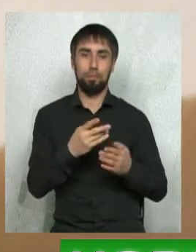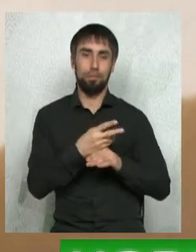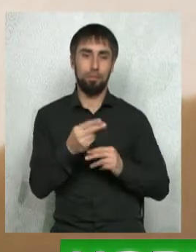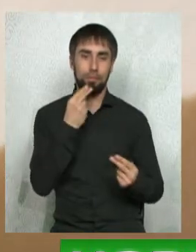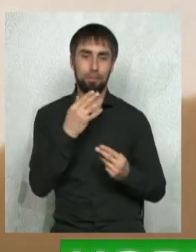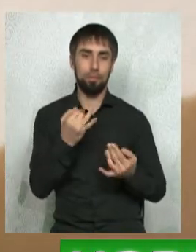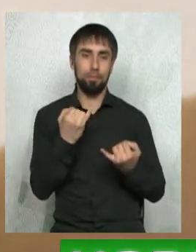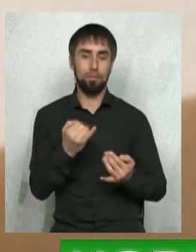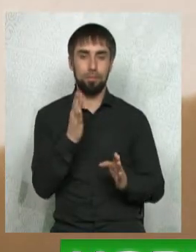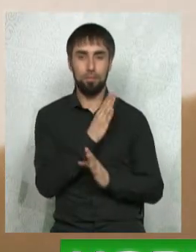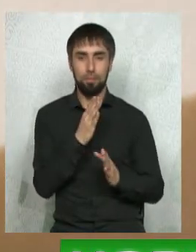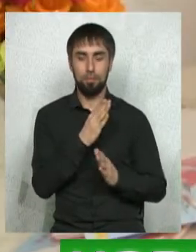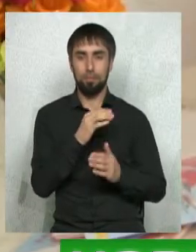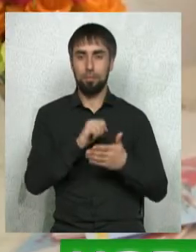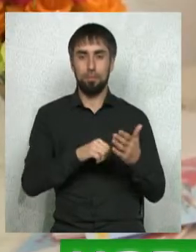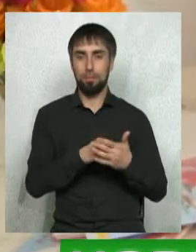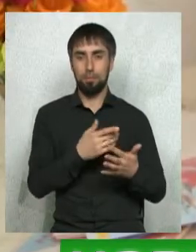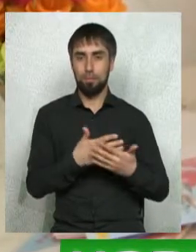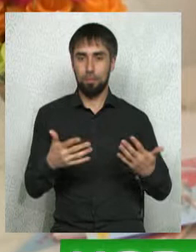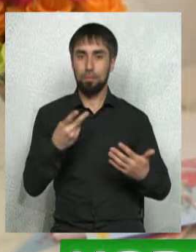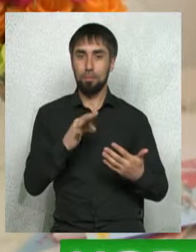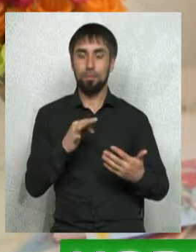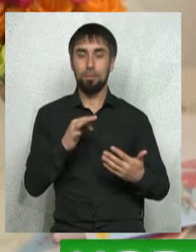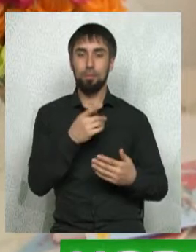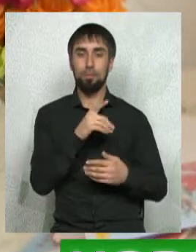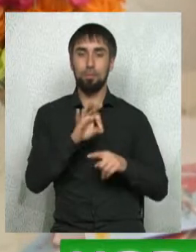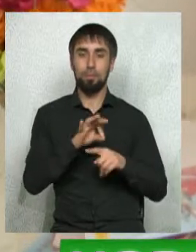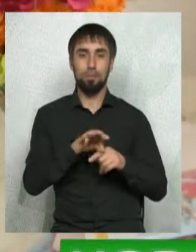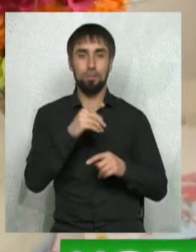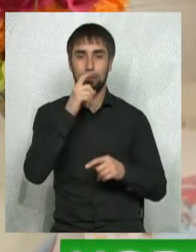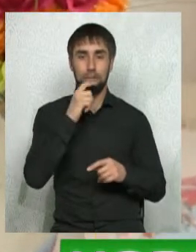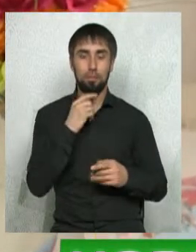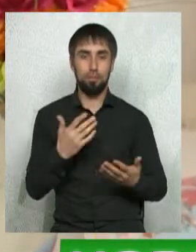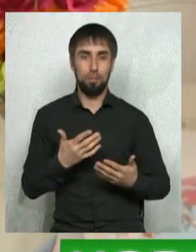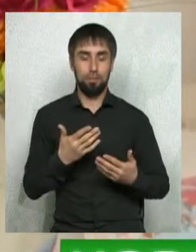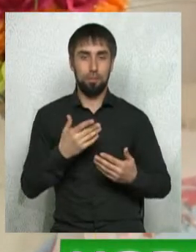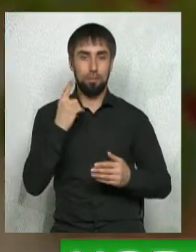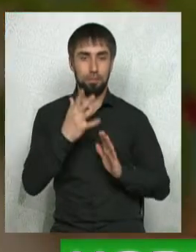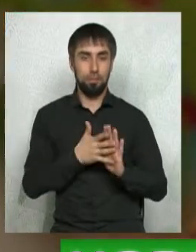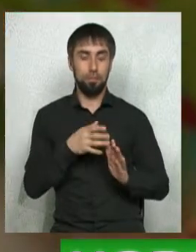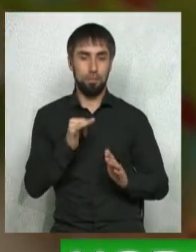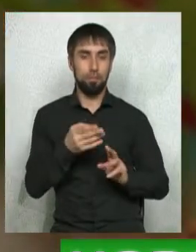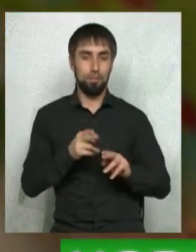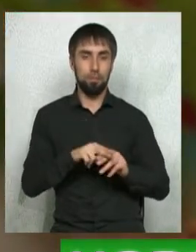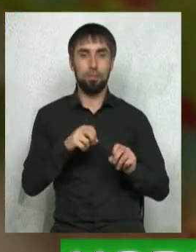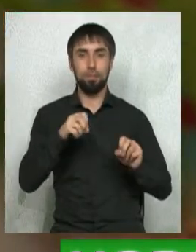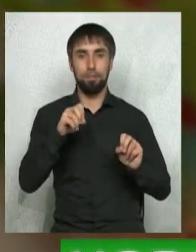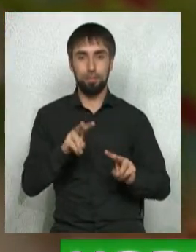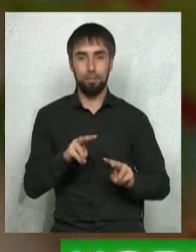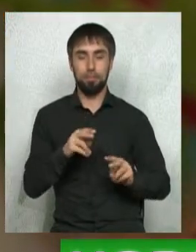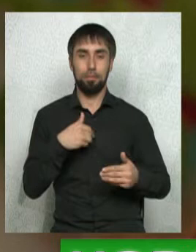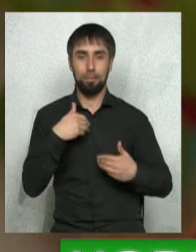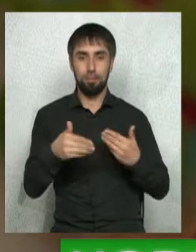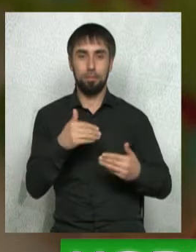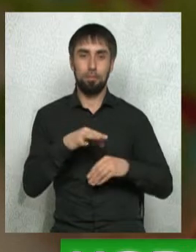или плохая экология. Причина большинства опухолей у больных до сих пор остается невыявленной. Именно поэтому специалисты